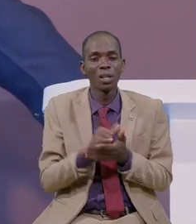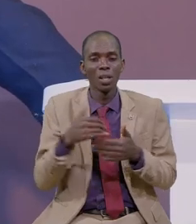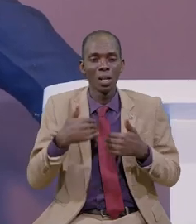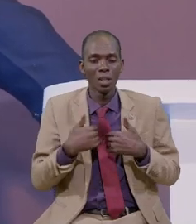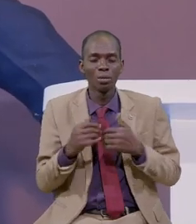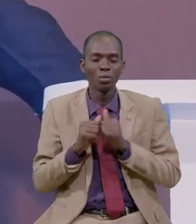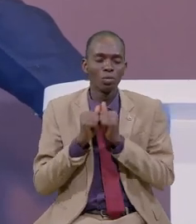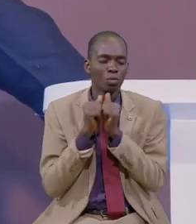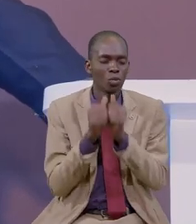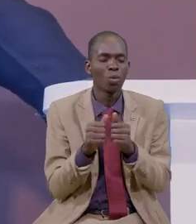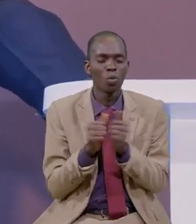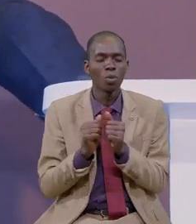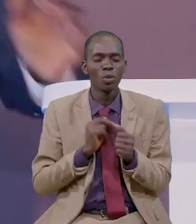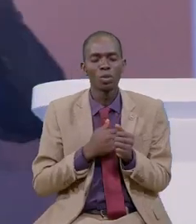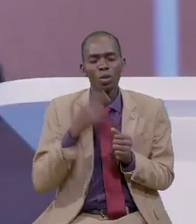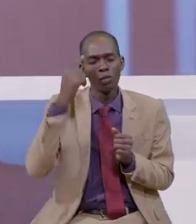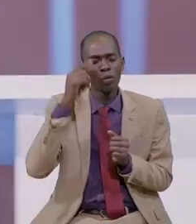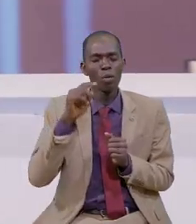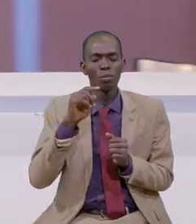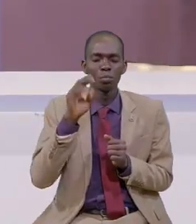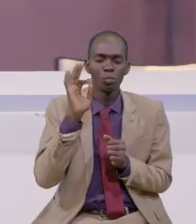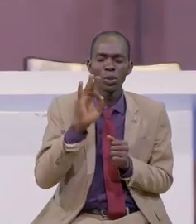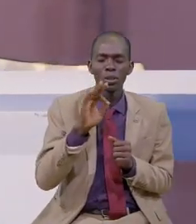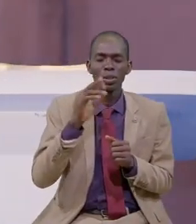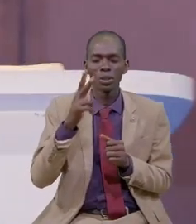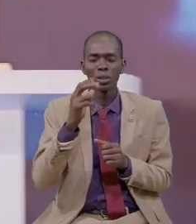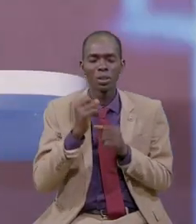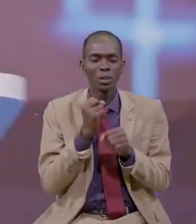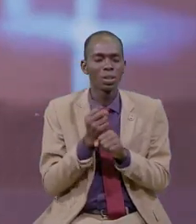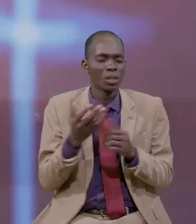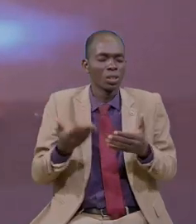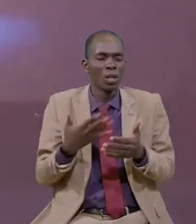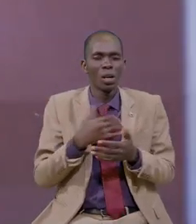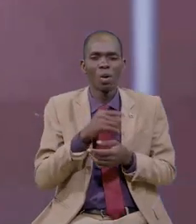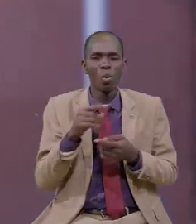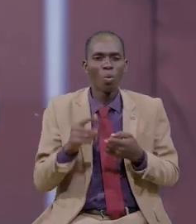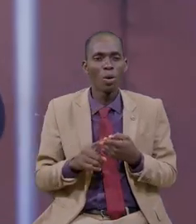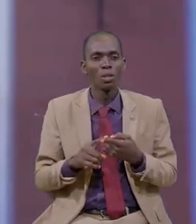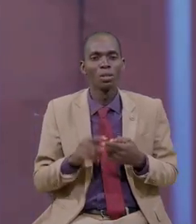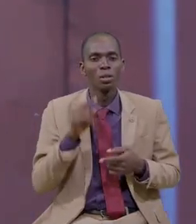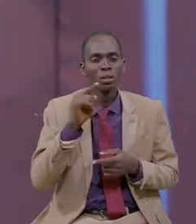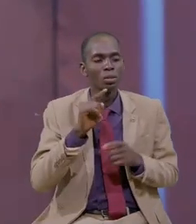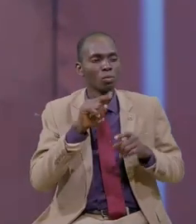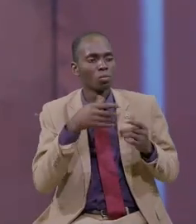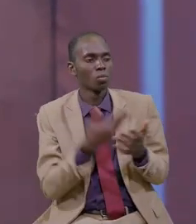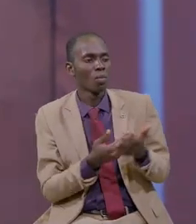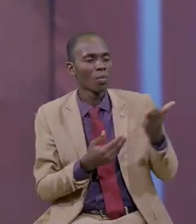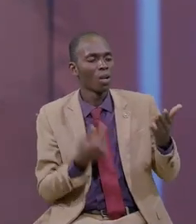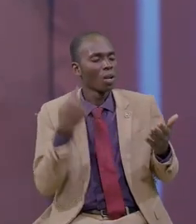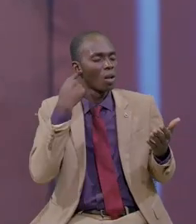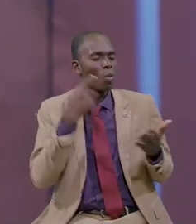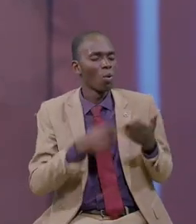avait avec nous prêché pendant 3 ans ici, quand il est allé là-bas, il a entendu ce que le prédicateur